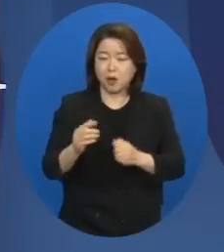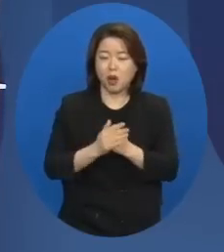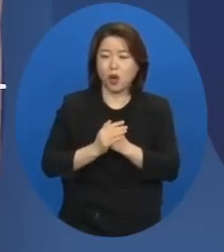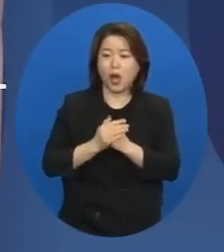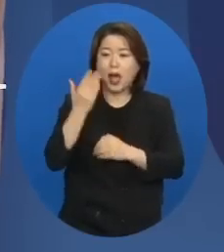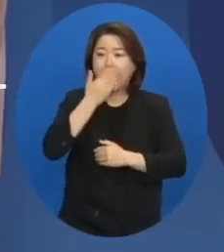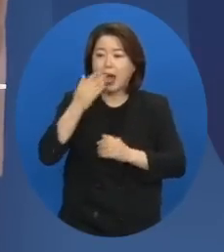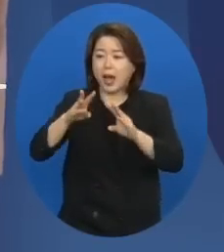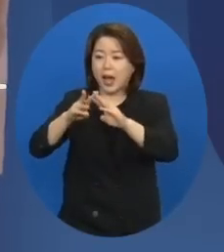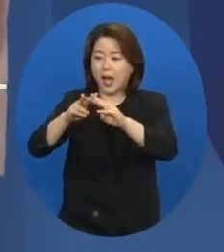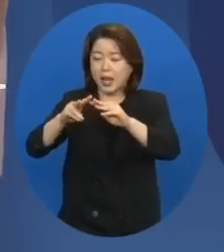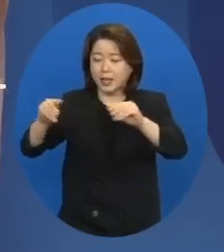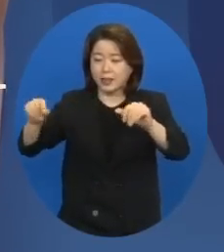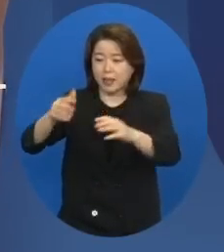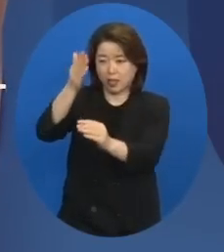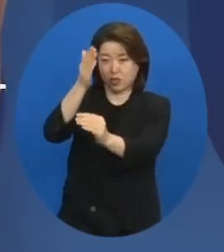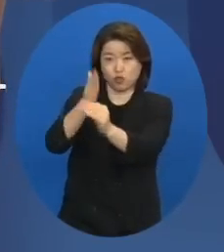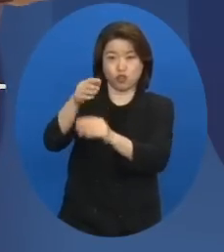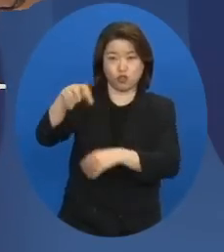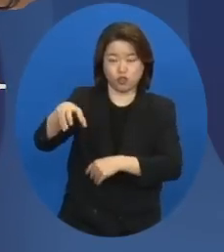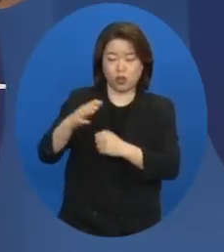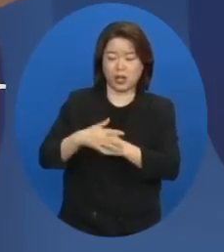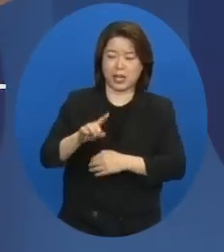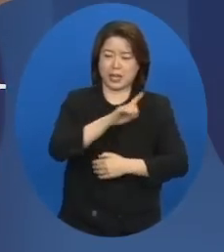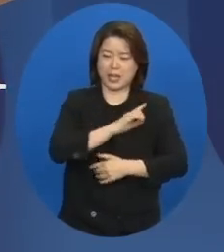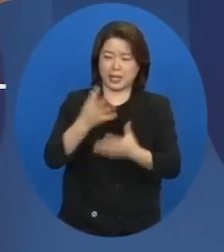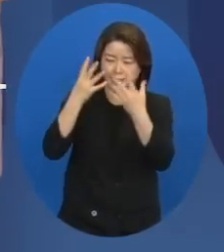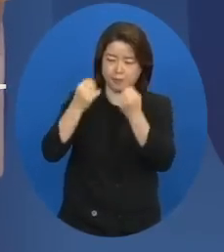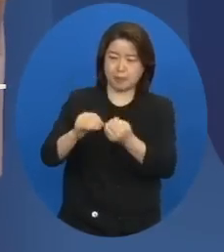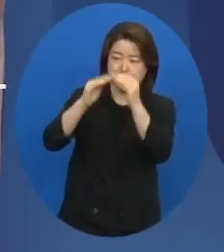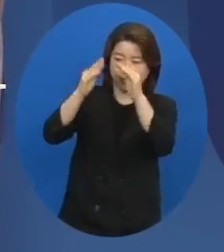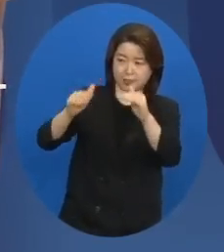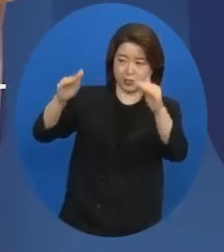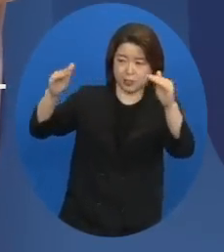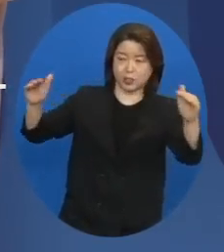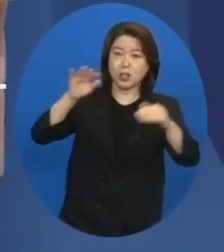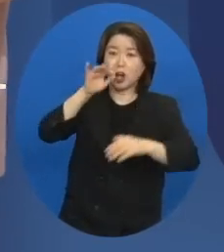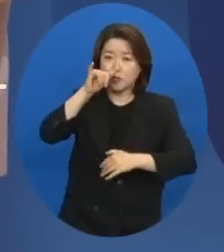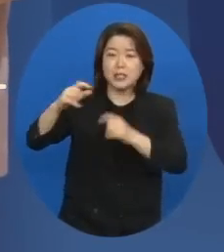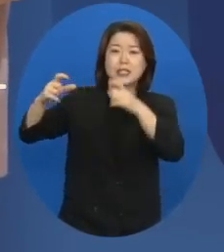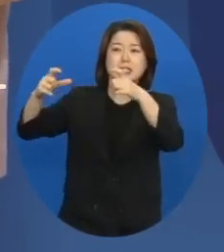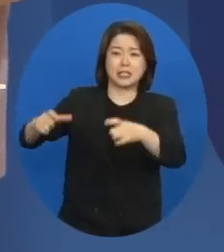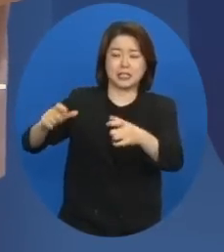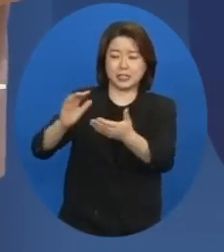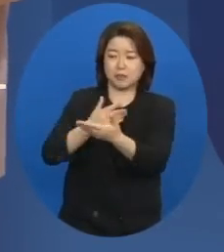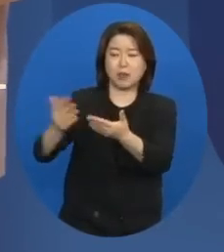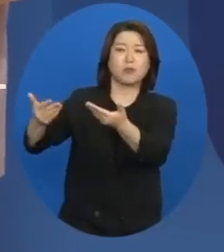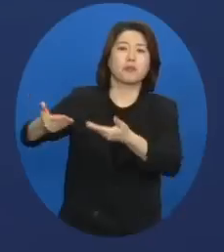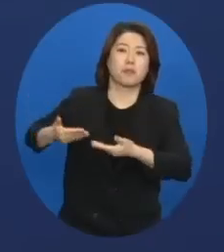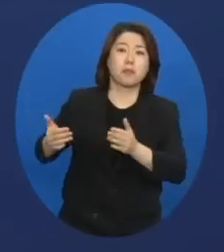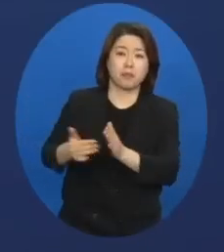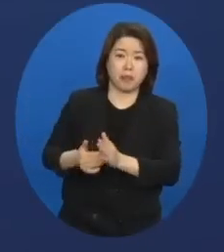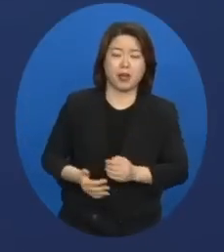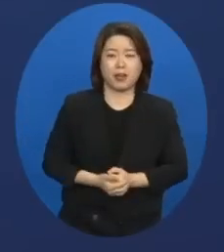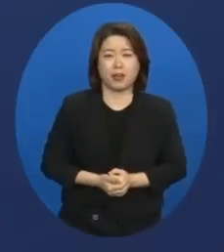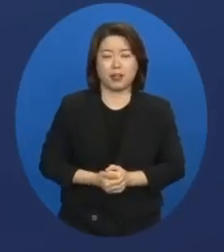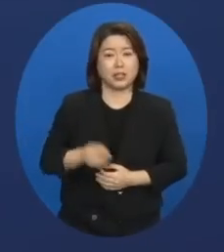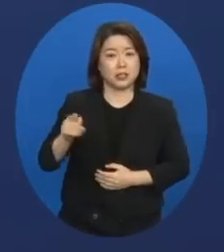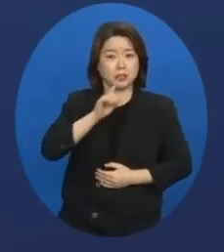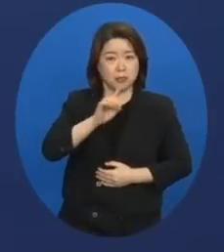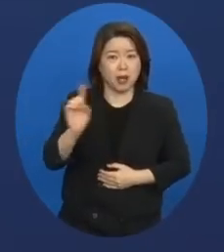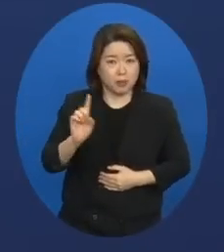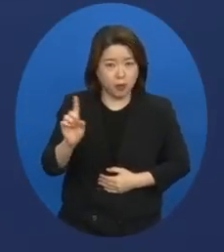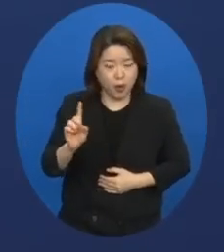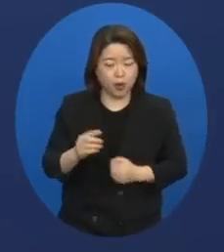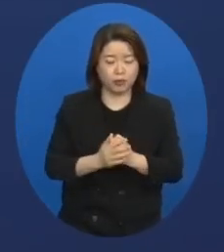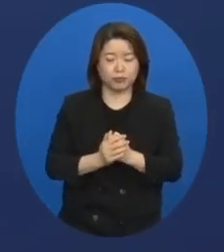가운데에 있는 또 가장 많은 성읍이 있는 지역을 배분받았습니다. 그 말은 유다